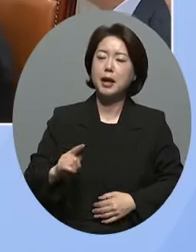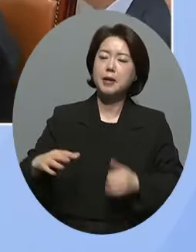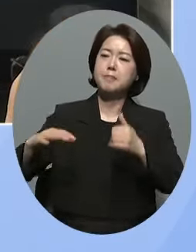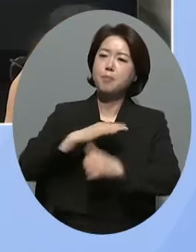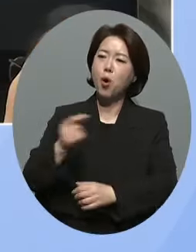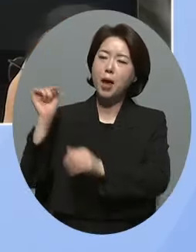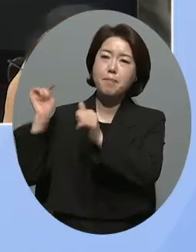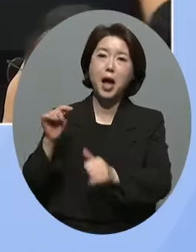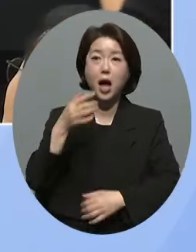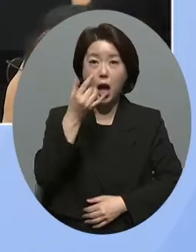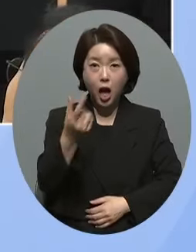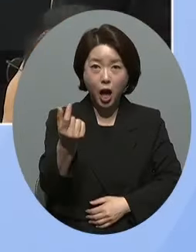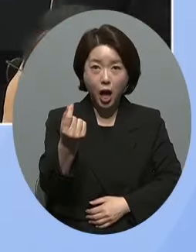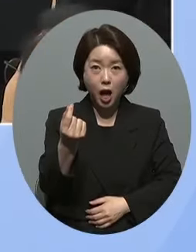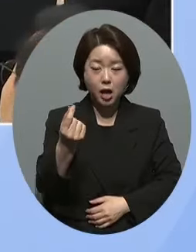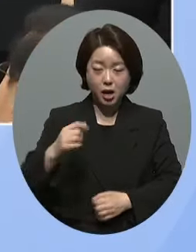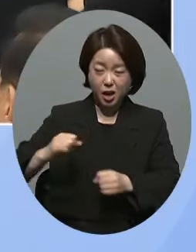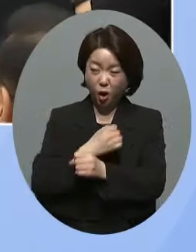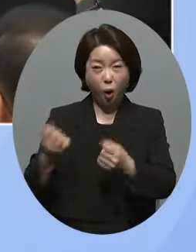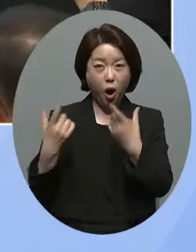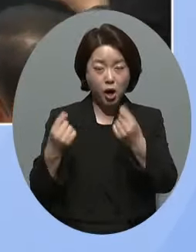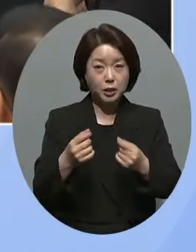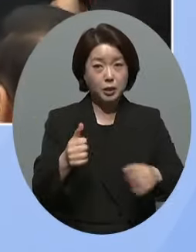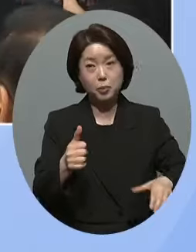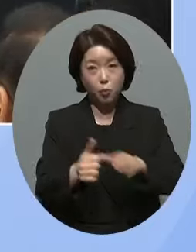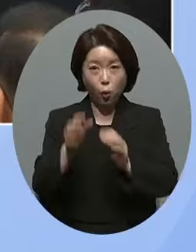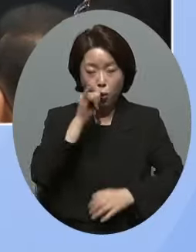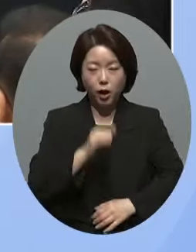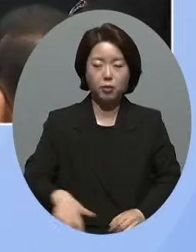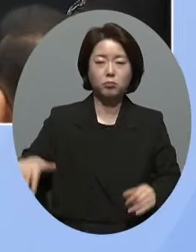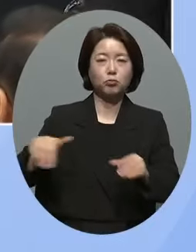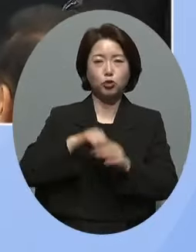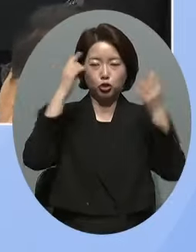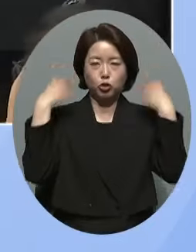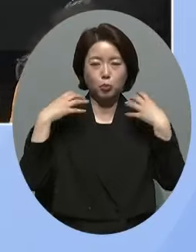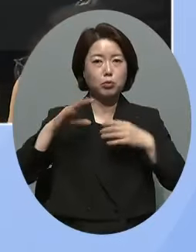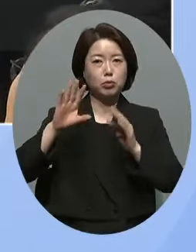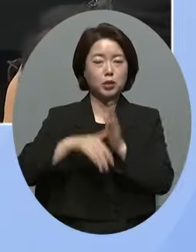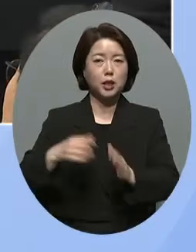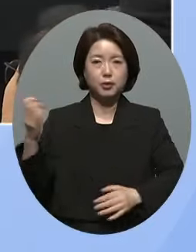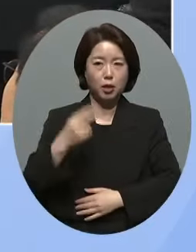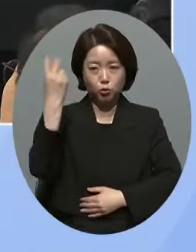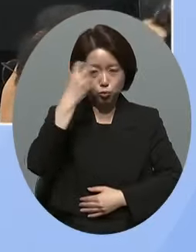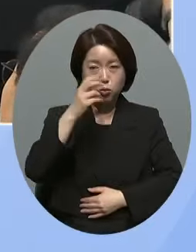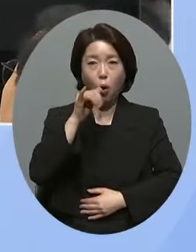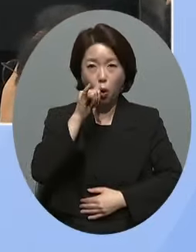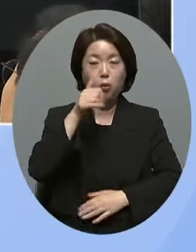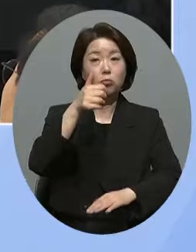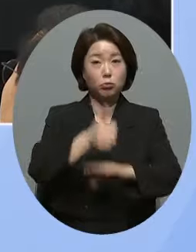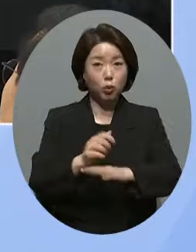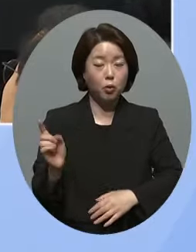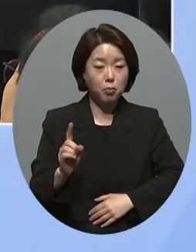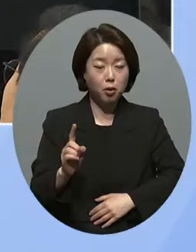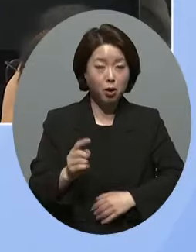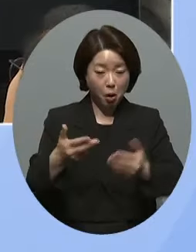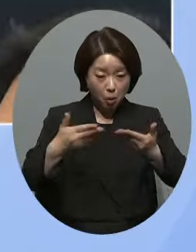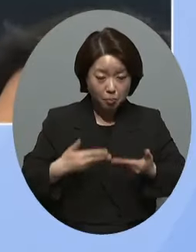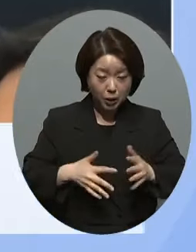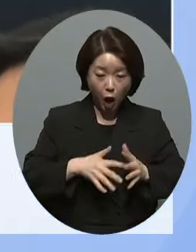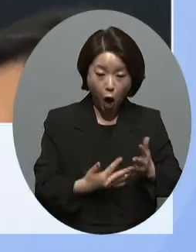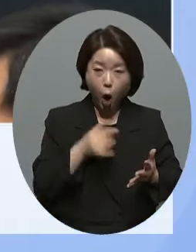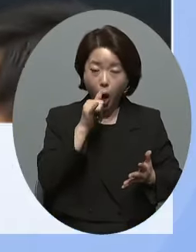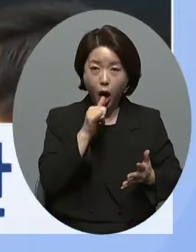있었던 것처럼 해 가지고 그 공격을 했잖아요 그래 사실 재수사를 했습니다 문재인 정부 때 재수사가 어떤 결론 나왔습니까 그 수 받았던 수표가 그대로